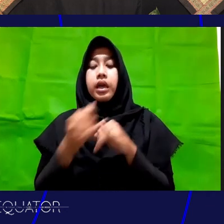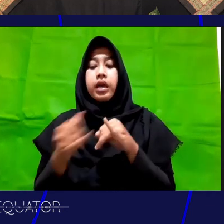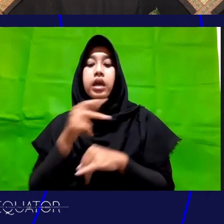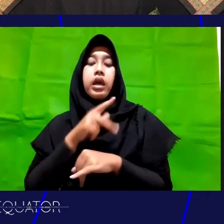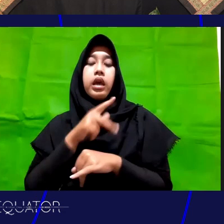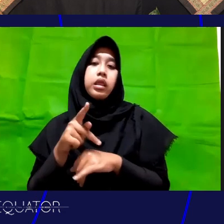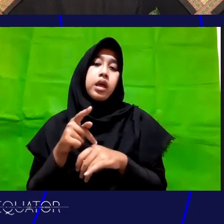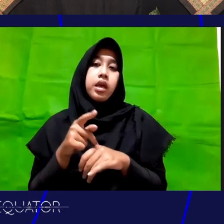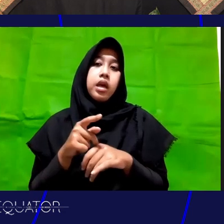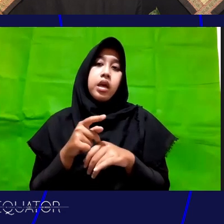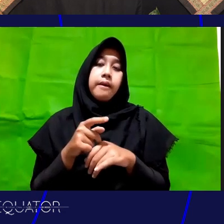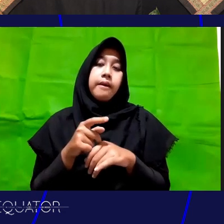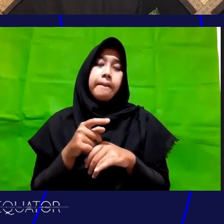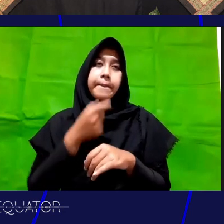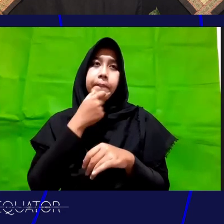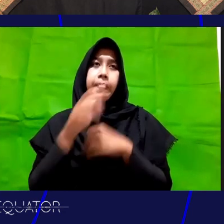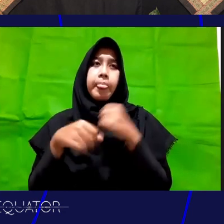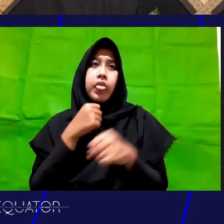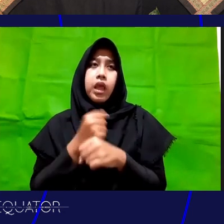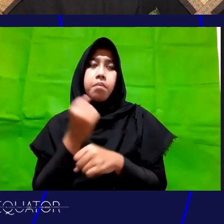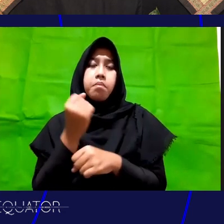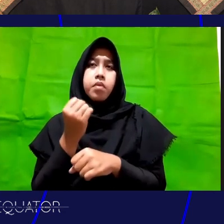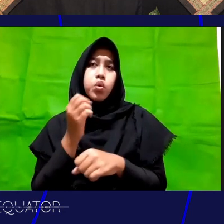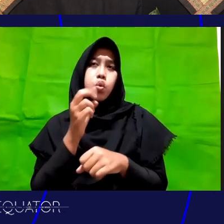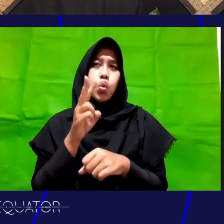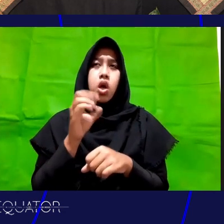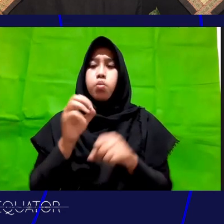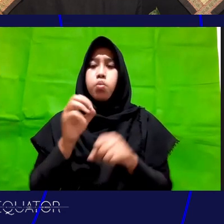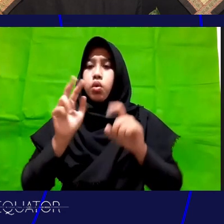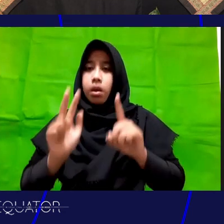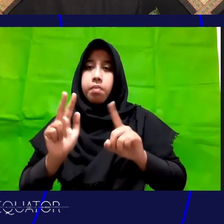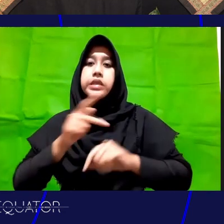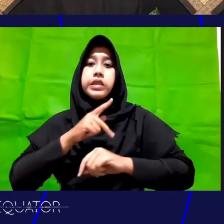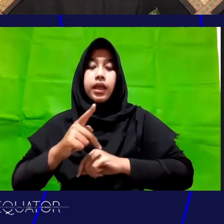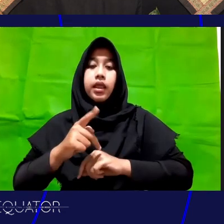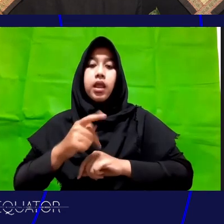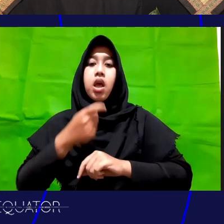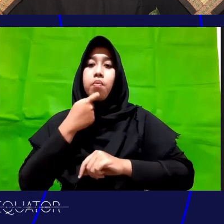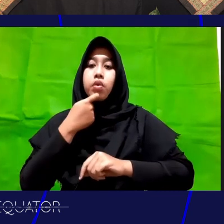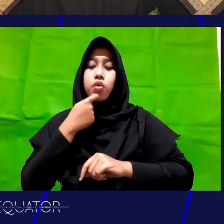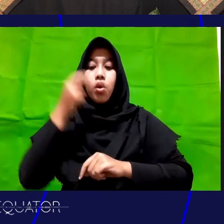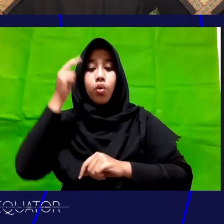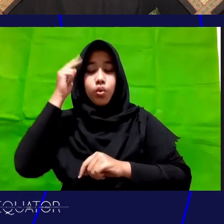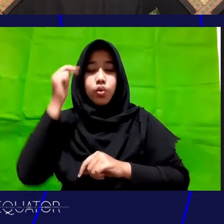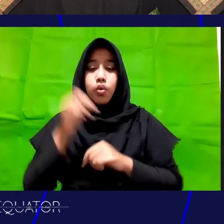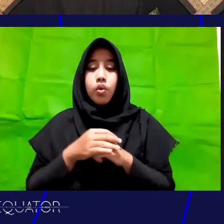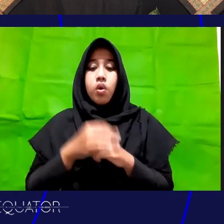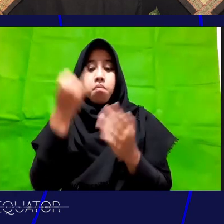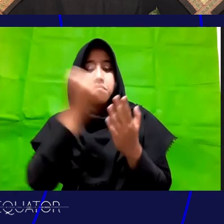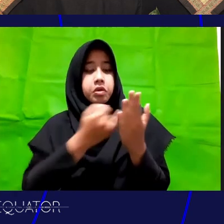ya sejak tahun 2018 ya, sejak 2018 kita mencoba untuk mendesain sendiri